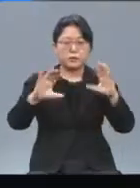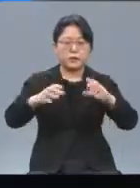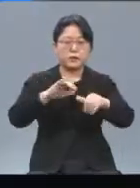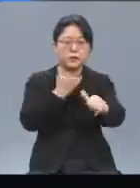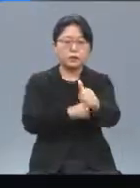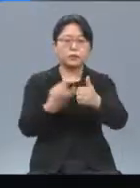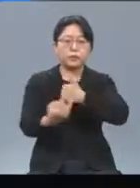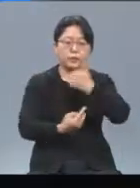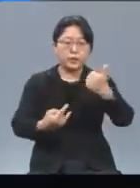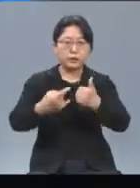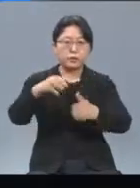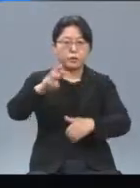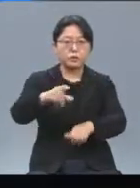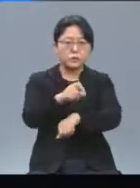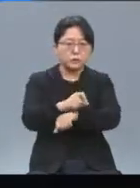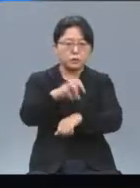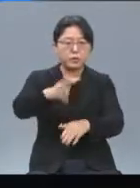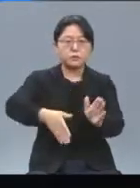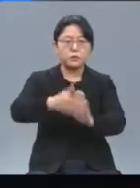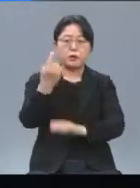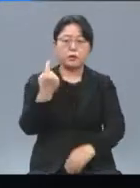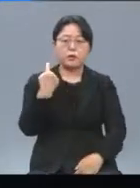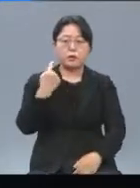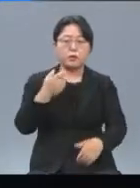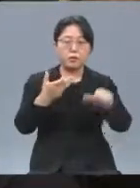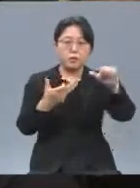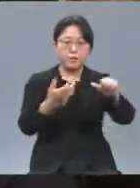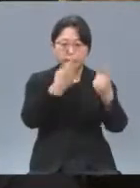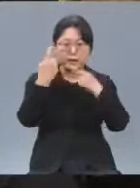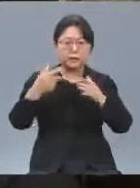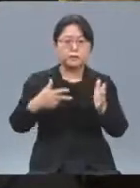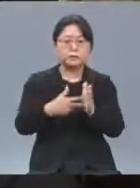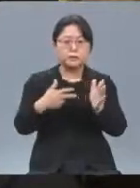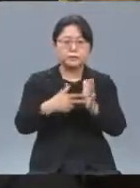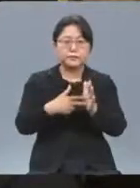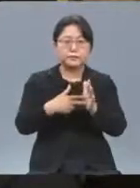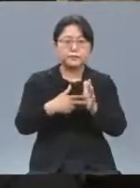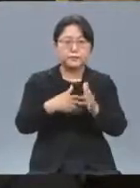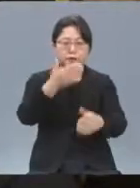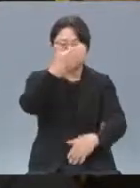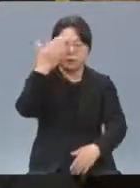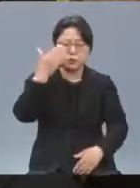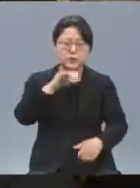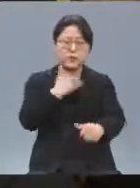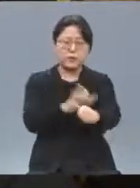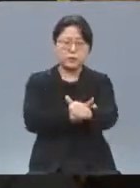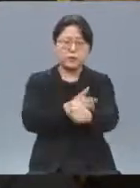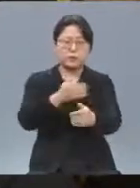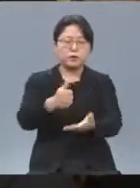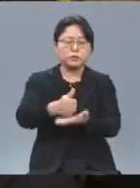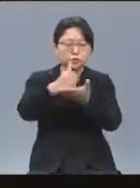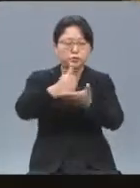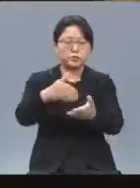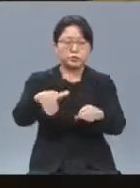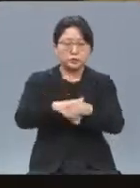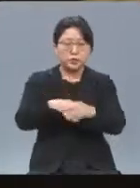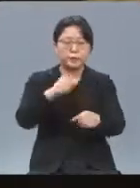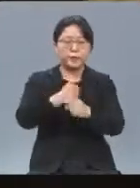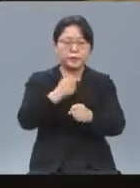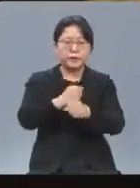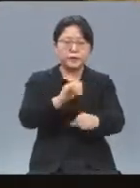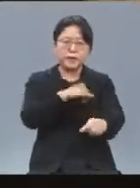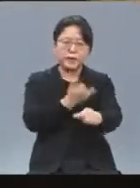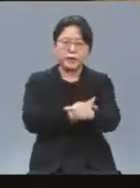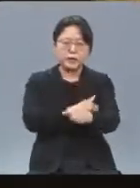국가인권위원회 광주사무소, 광주시는 어제 5.18 기념재단에서 청소년들의 인권 존중 문화 조성과